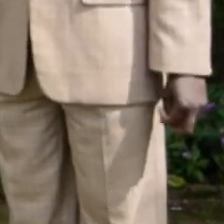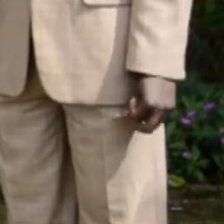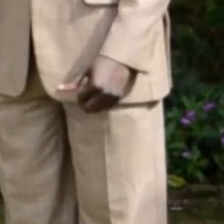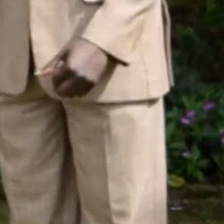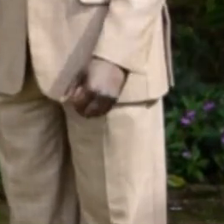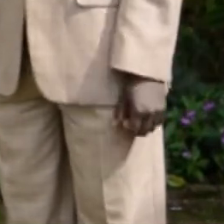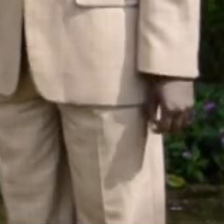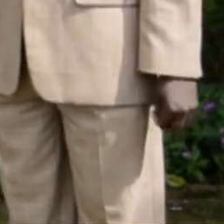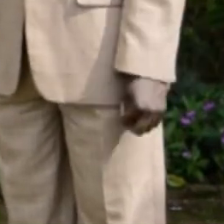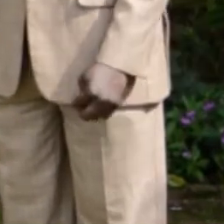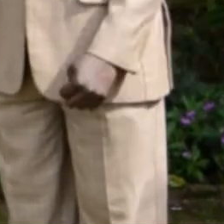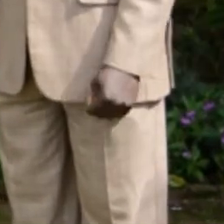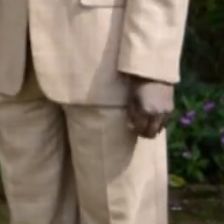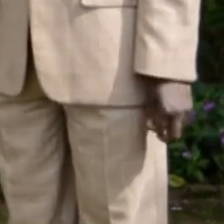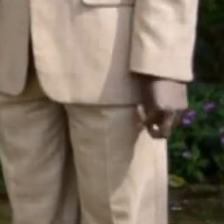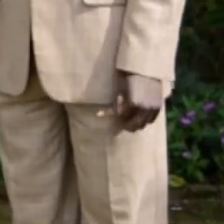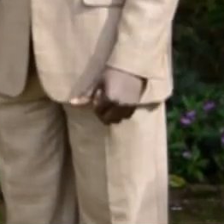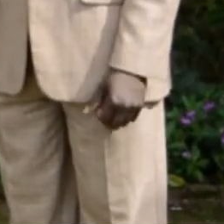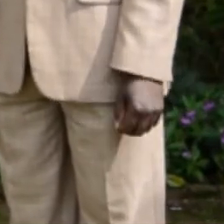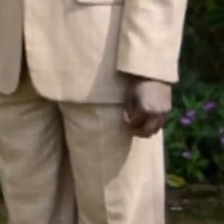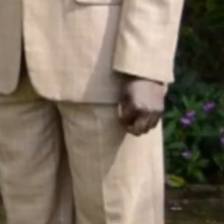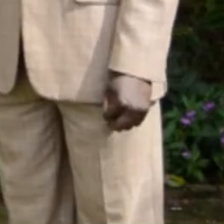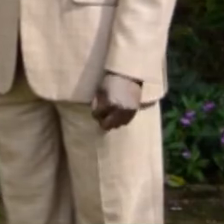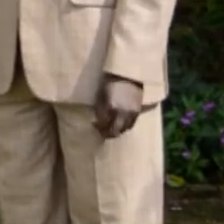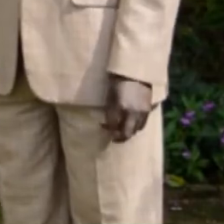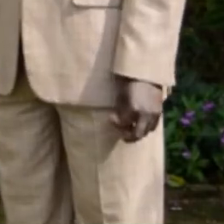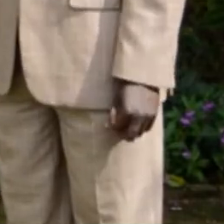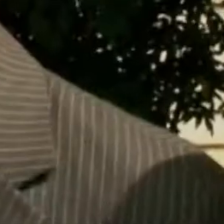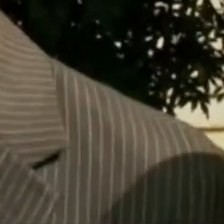vake. Mazita anodaidzwa ndiripo.